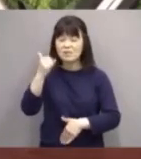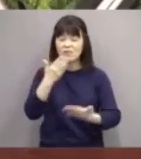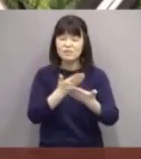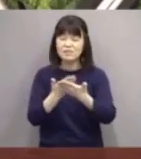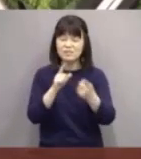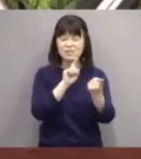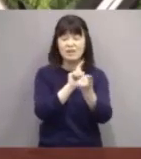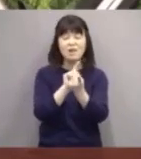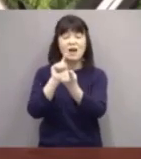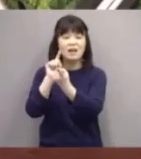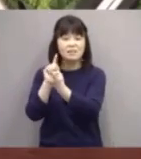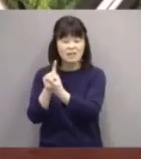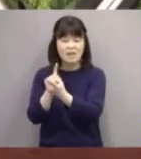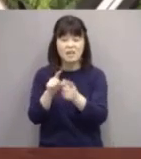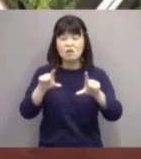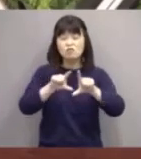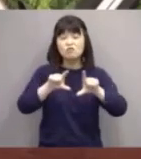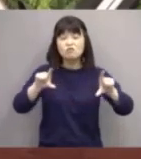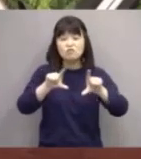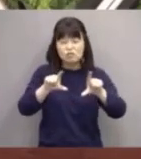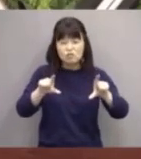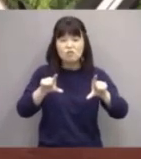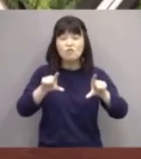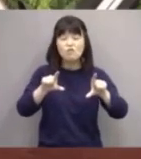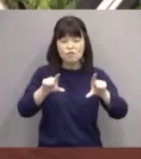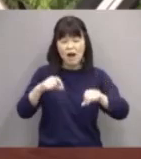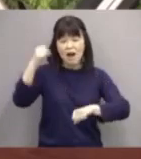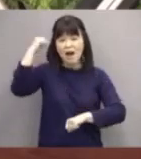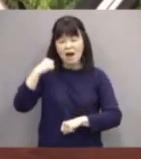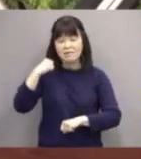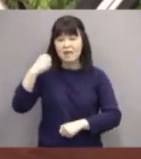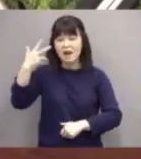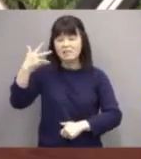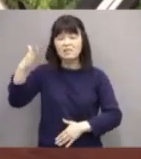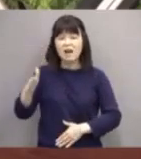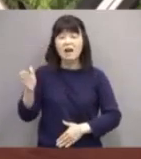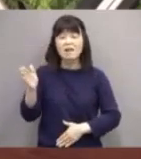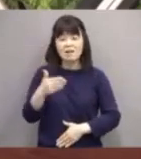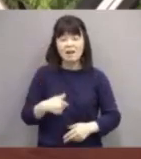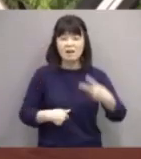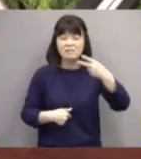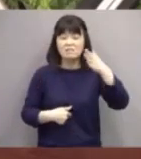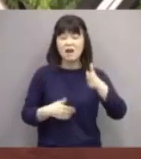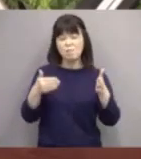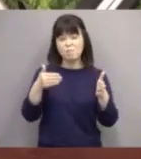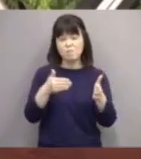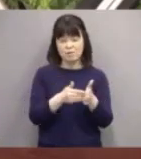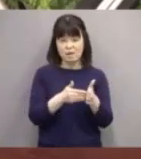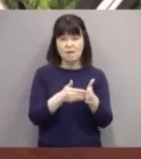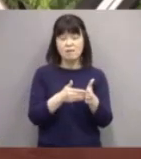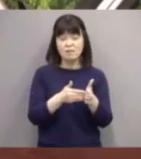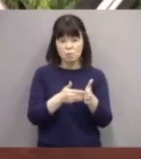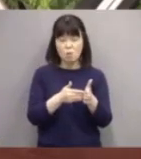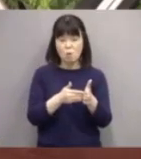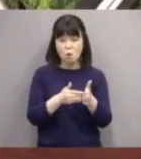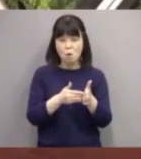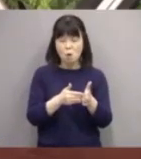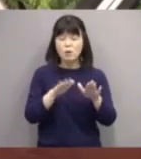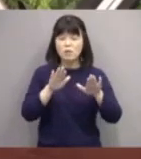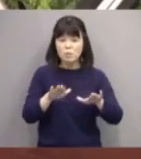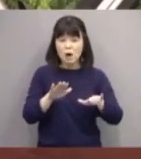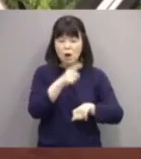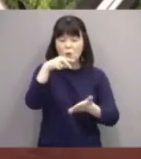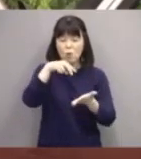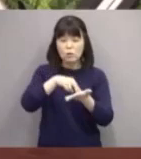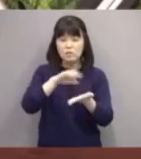するため通常の教育時間は朝8時30分から14時30分ですが、現在は発達幼稚